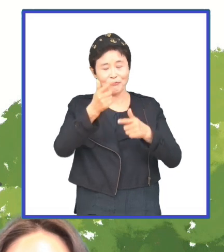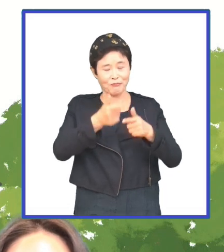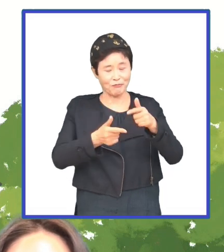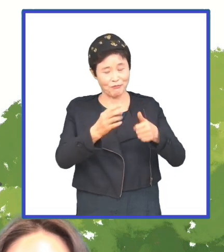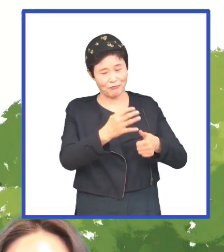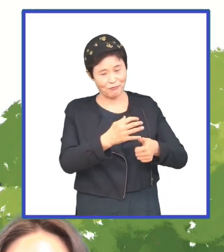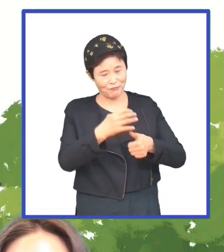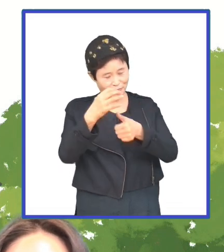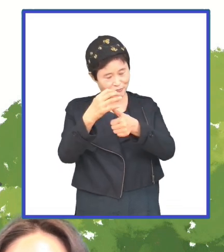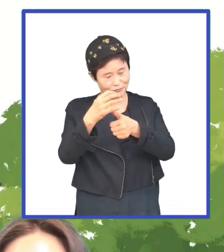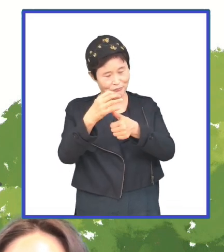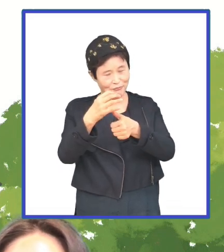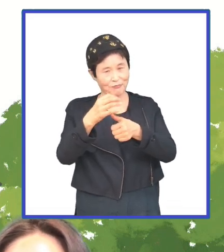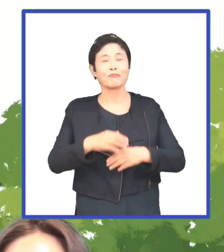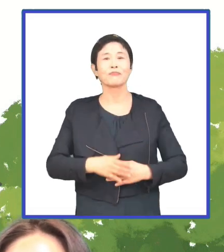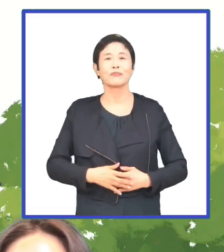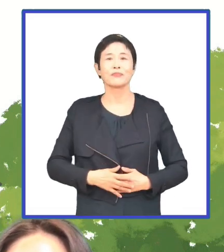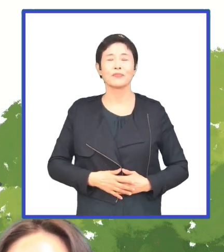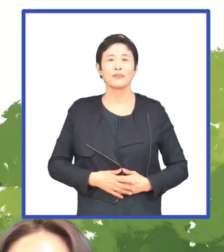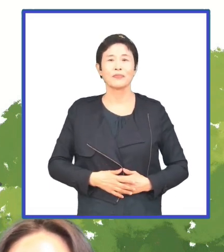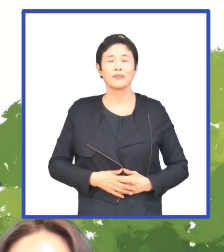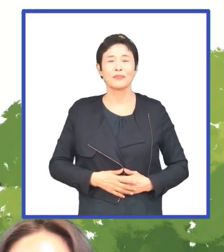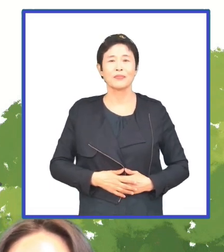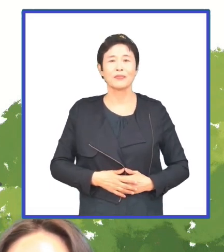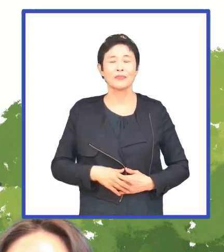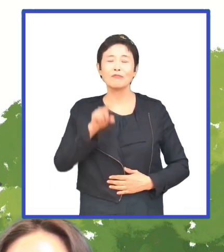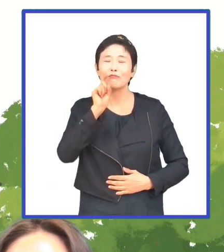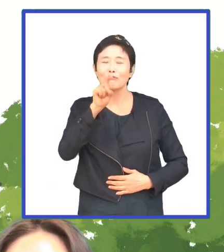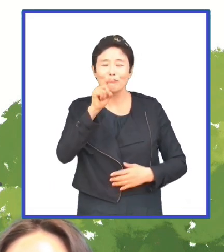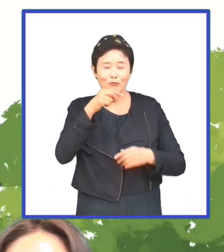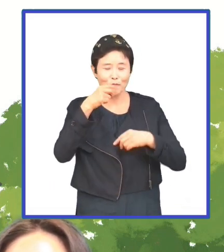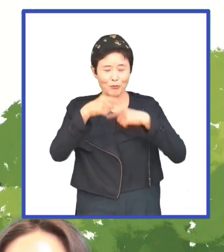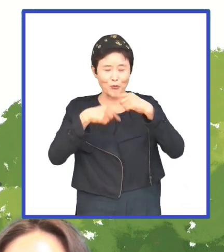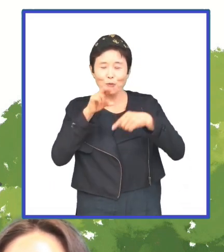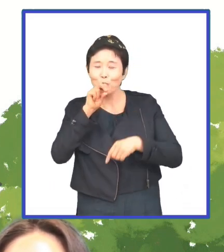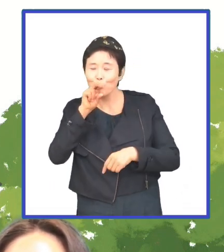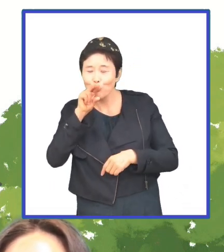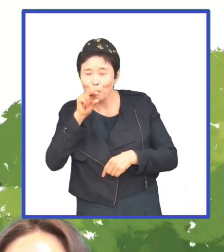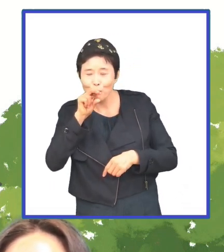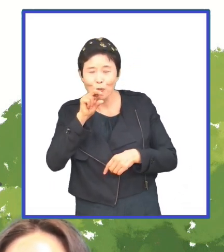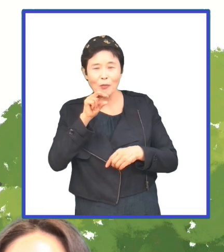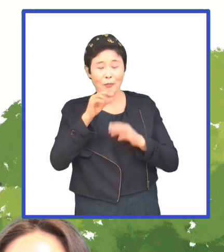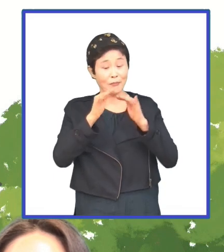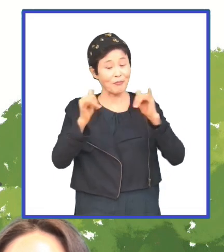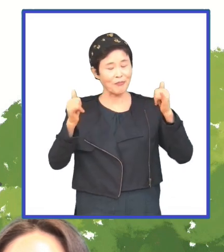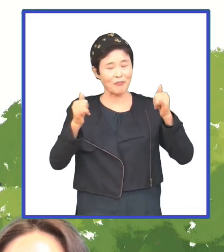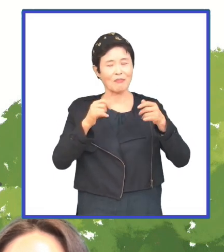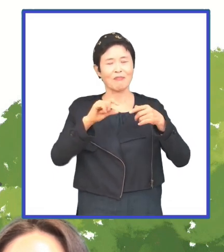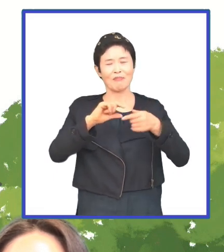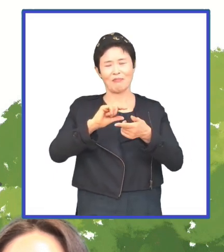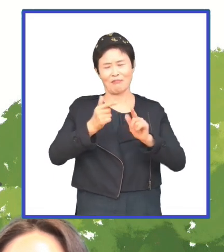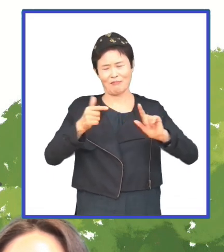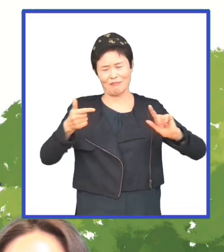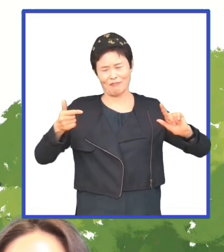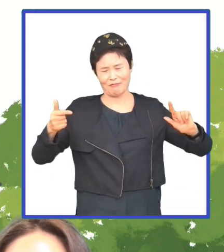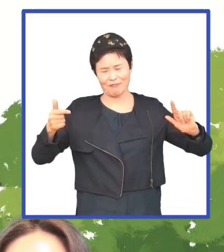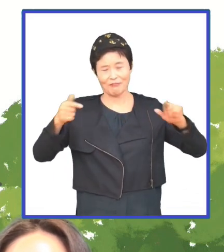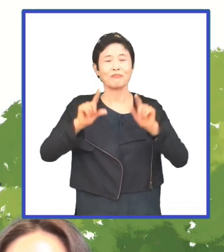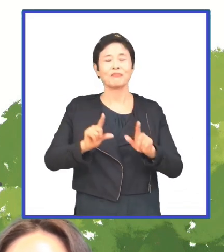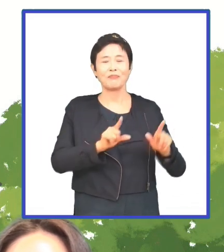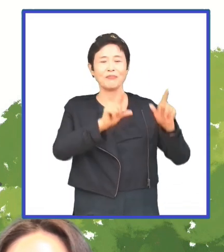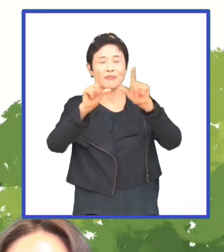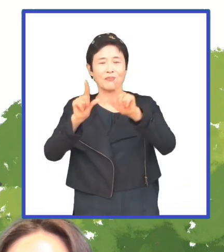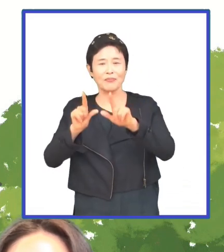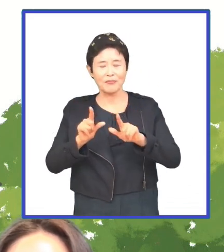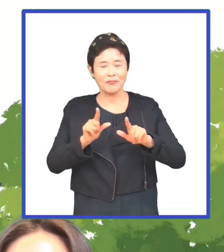활용해서 만들고 있습니다. 이렇게 딱따구리, 다람쥐, 사람뿐만 아니라 다양한 생물들이 살아갈 수 있도록